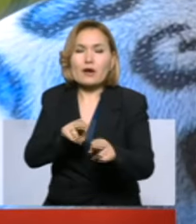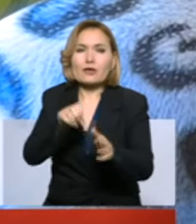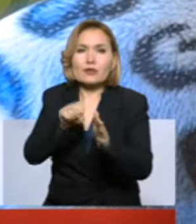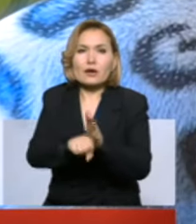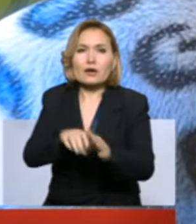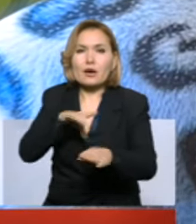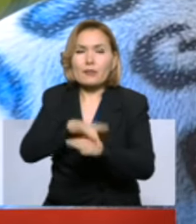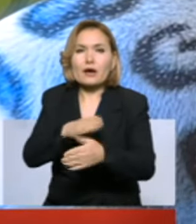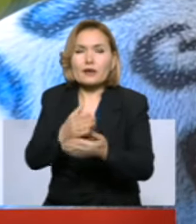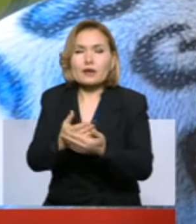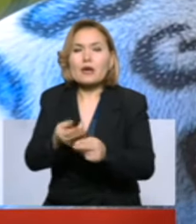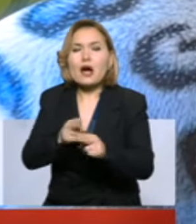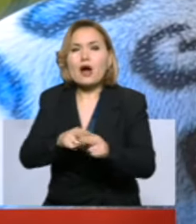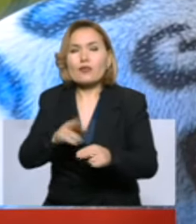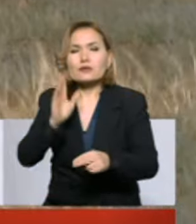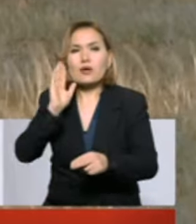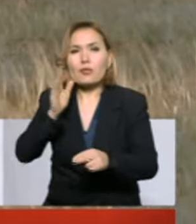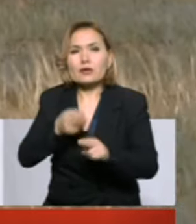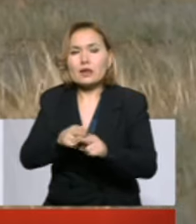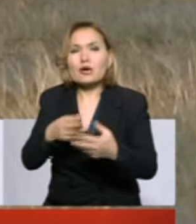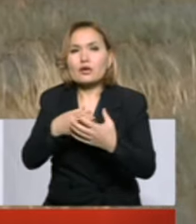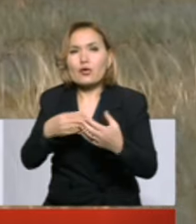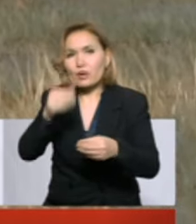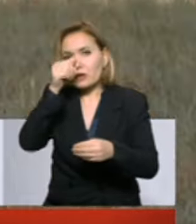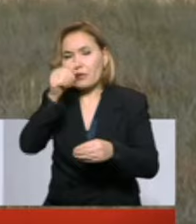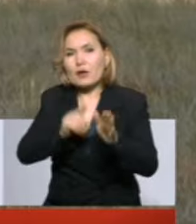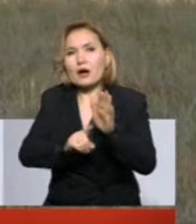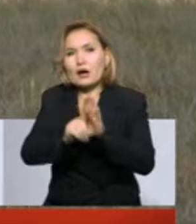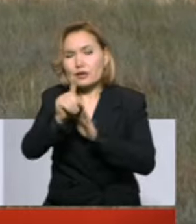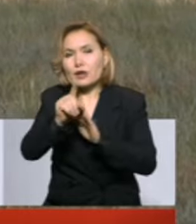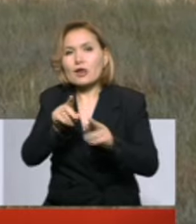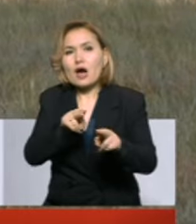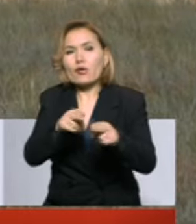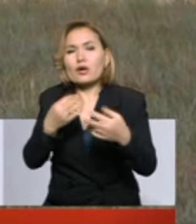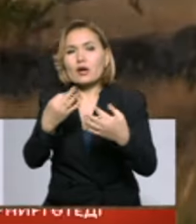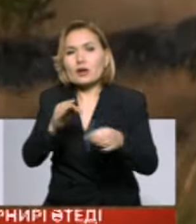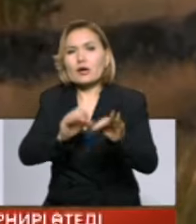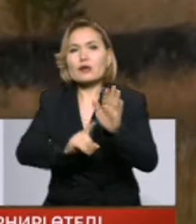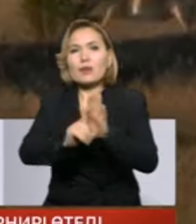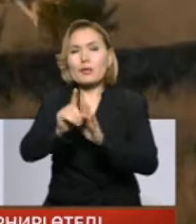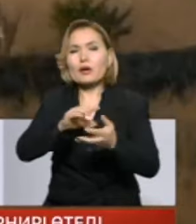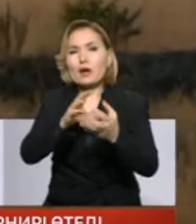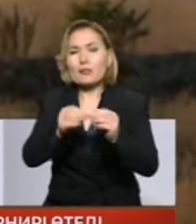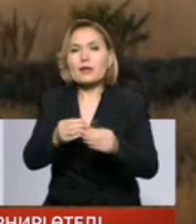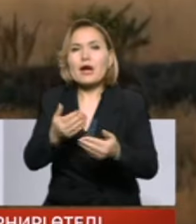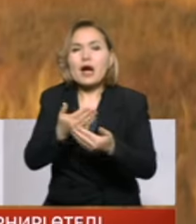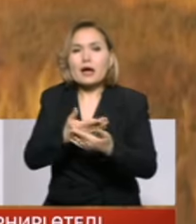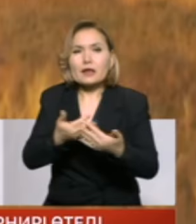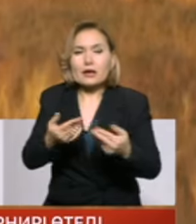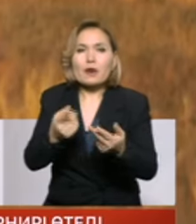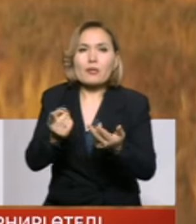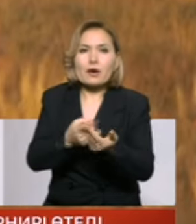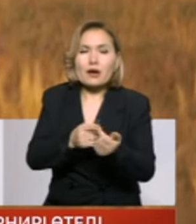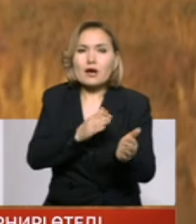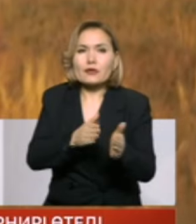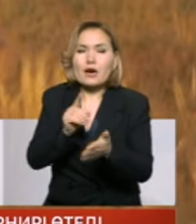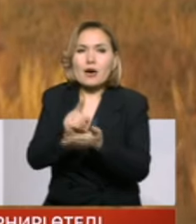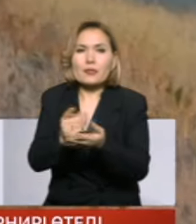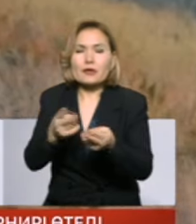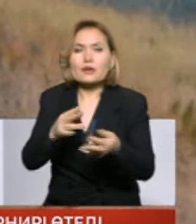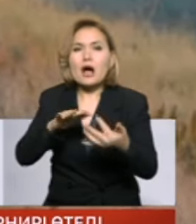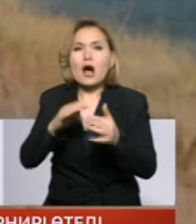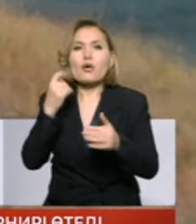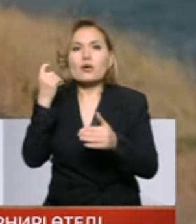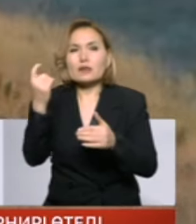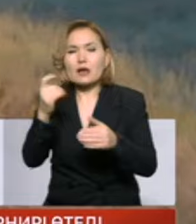ақбөкенді аулауға қайта рұқсат берілетінін айтты. Қанша киіктің атылатыны кейінірек белгілі болмақ. Егер киік санын реттеп отырмасақ, ауыл шаруашылық